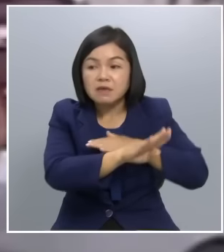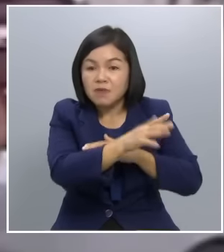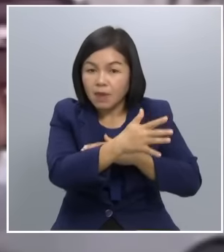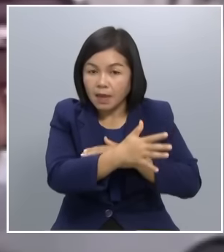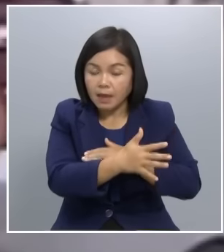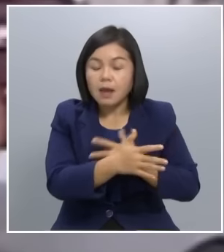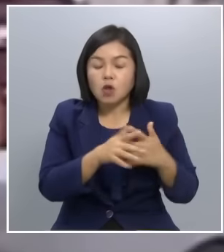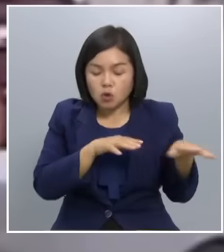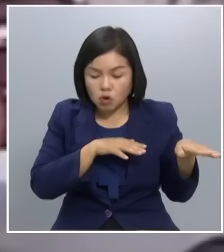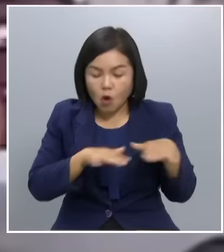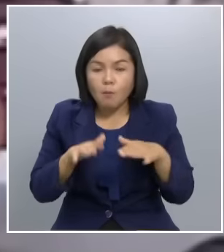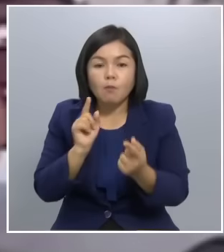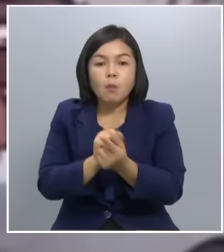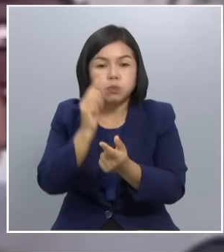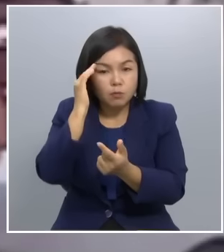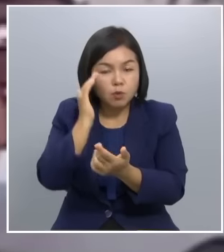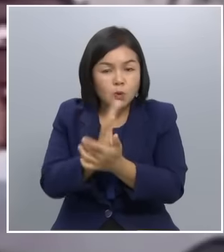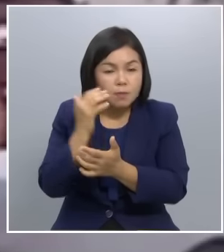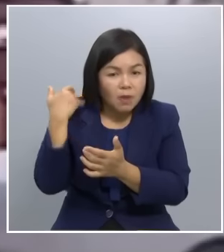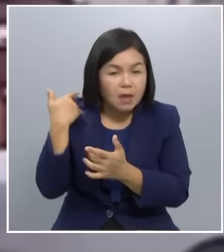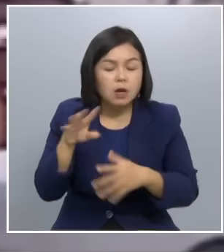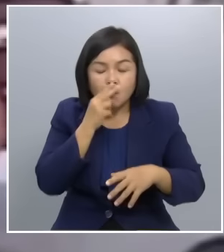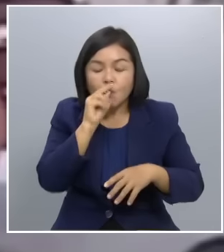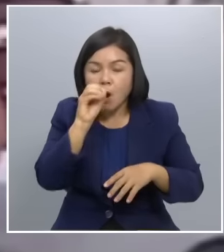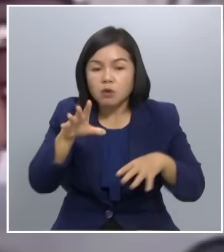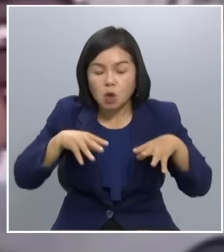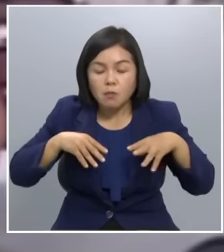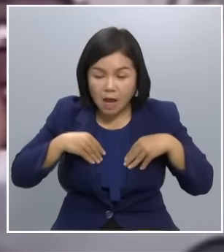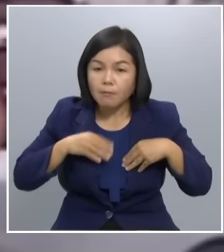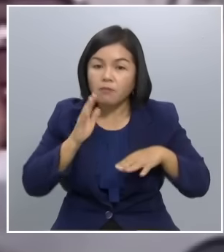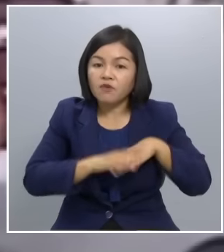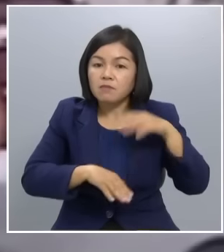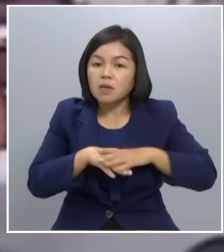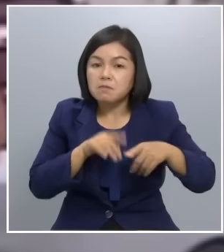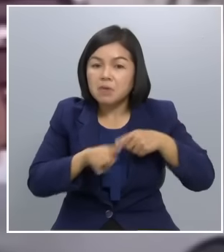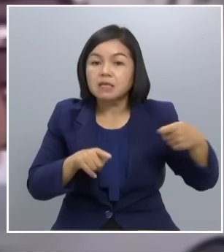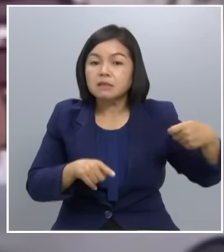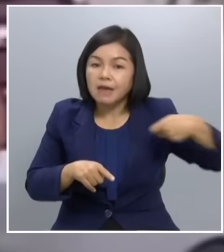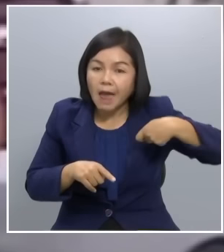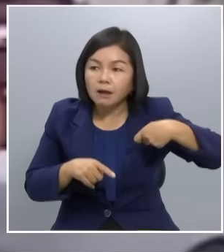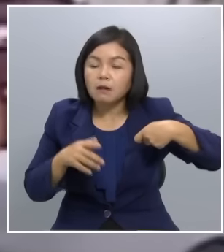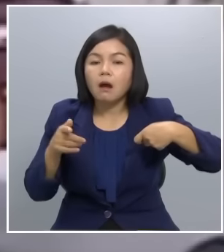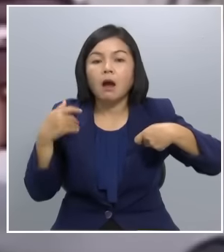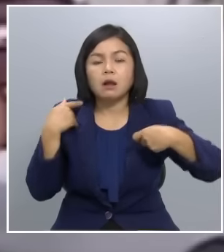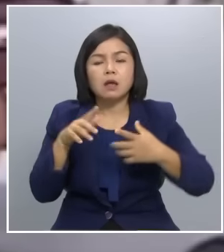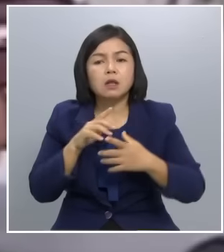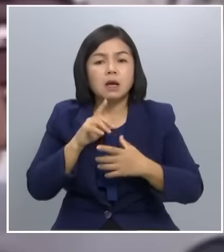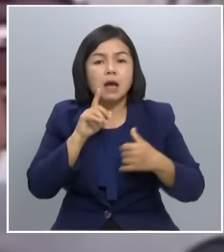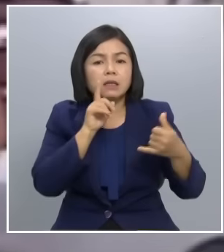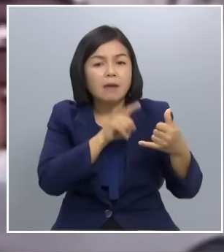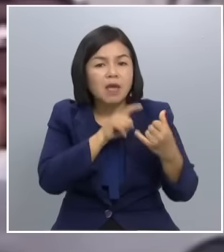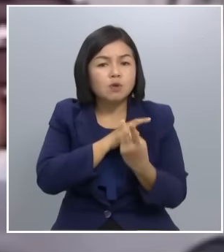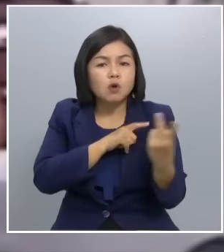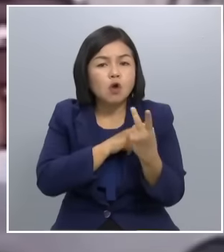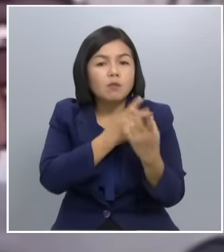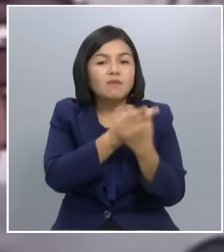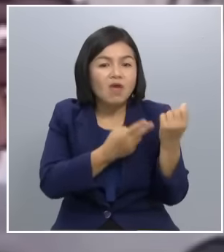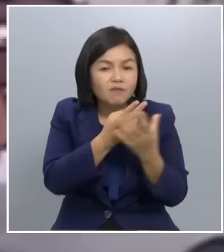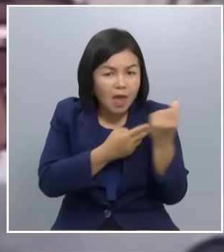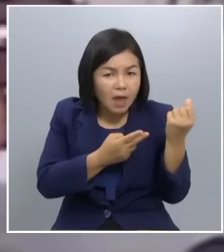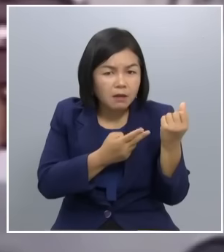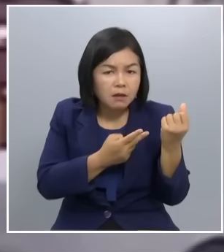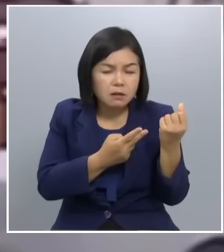รอมอบตัวกับเจ้าหน้าที่แล้วก็รับสารภาพว่าเป็นคนก่อเหตุจากการสอบสวนทราบว่าทั้งคู่เป็นแฟนกันชนว